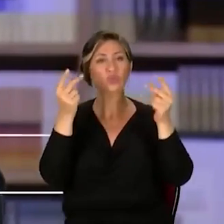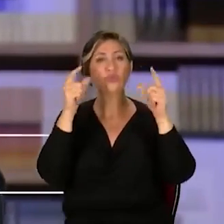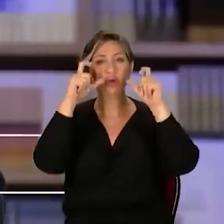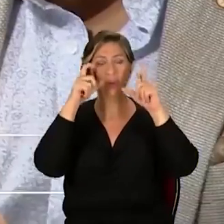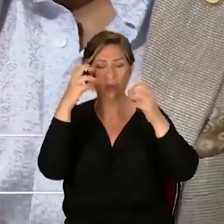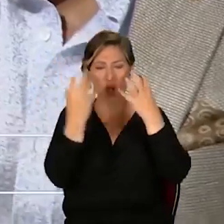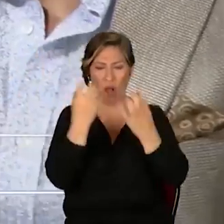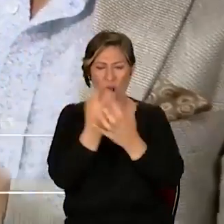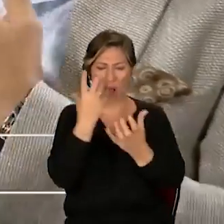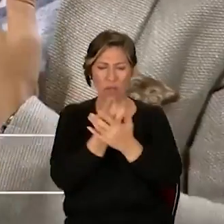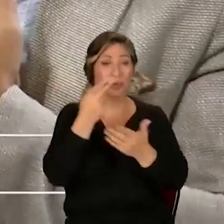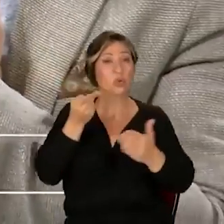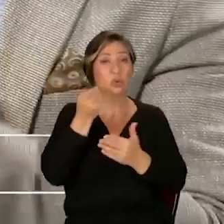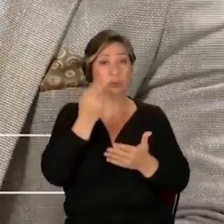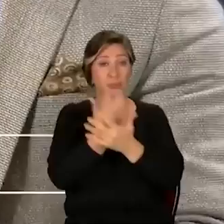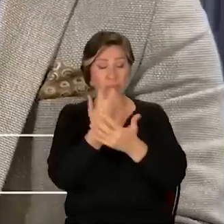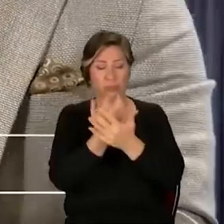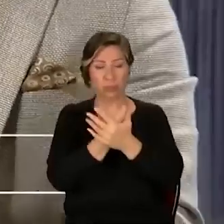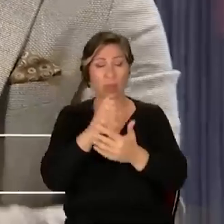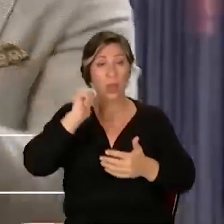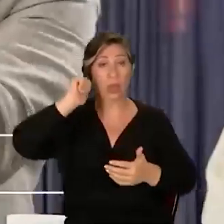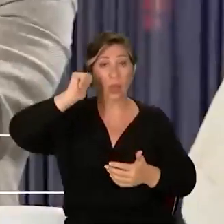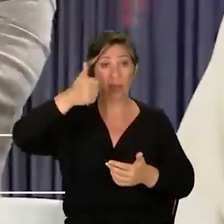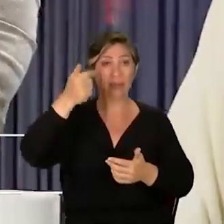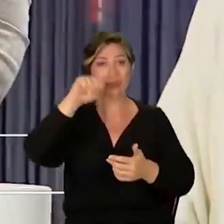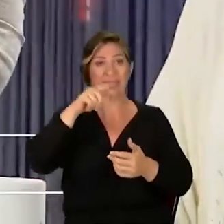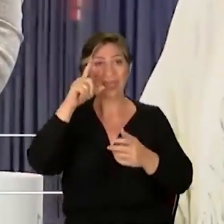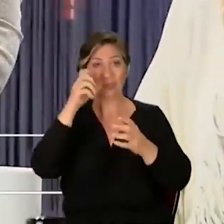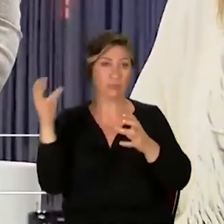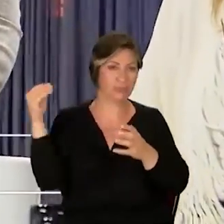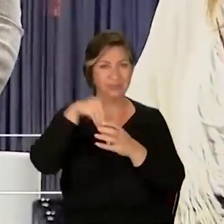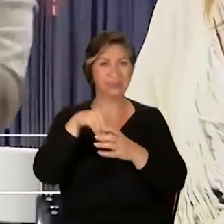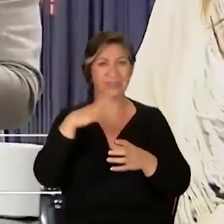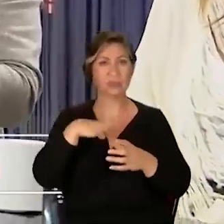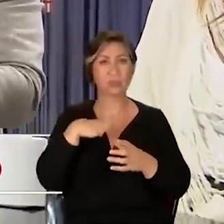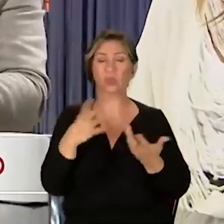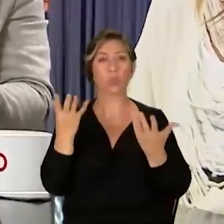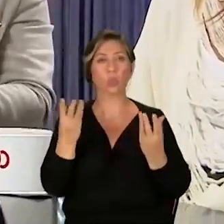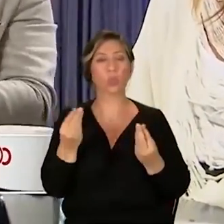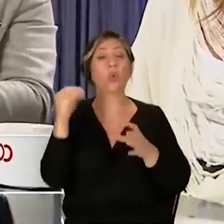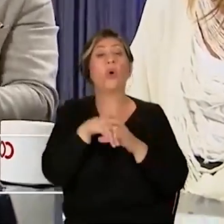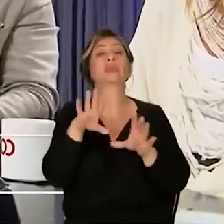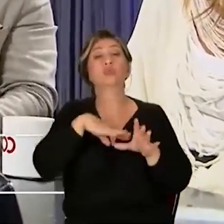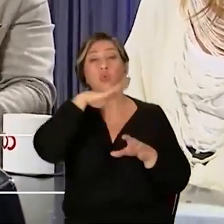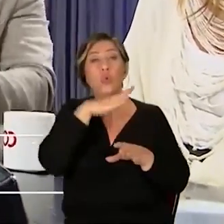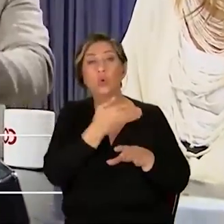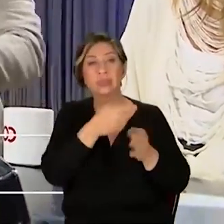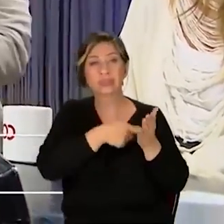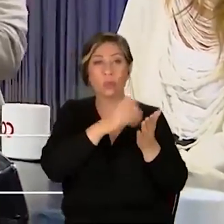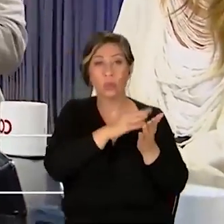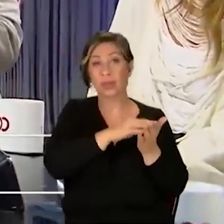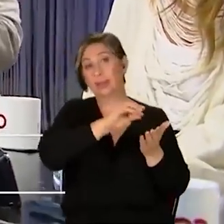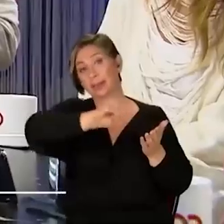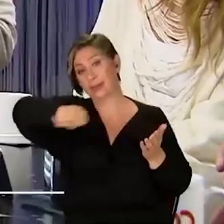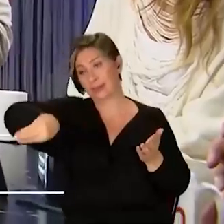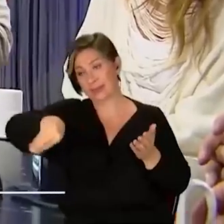fotoğrafları çektiğiniz içine attınız. Sizin için değerli. Ama ertesi gün ona tekrar resim koymak istiyorsunuz. E ne yaparsınız? Koyamazsınız. Ne yapmak lazım?